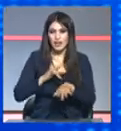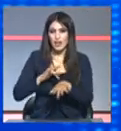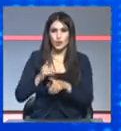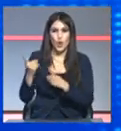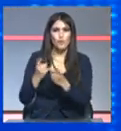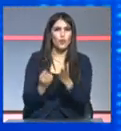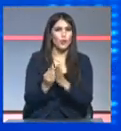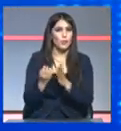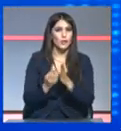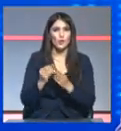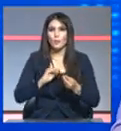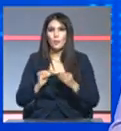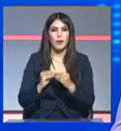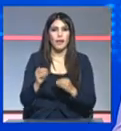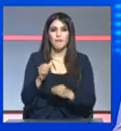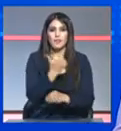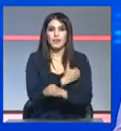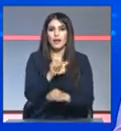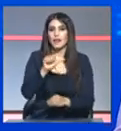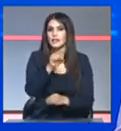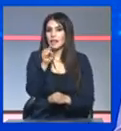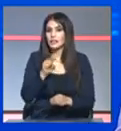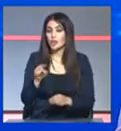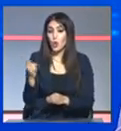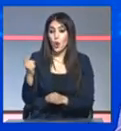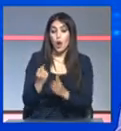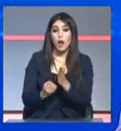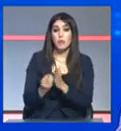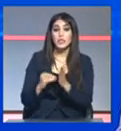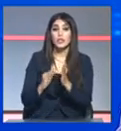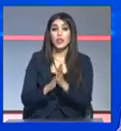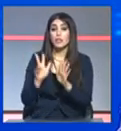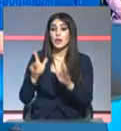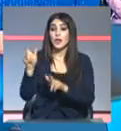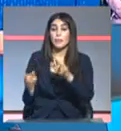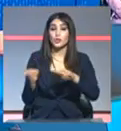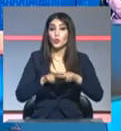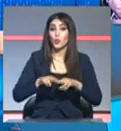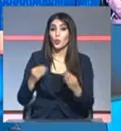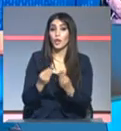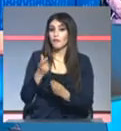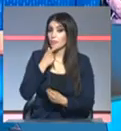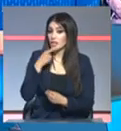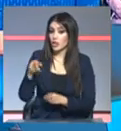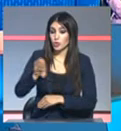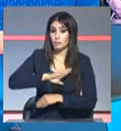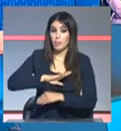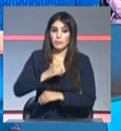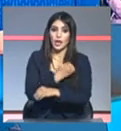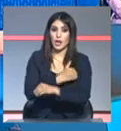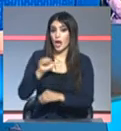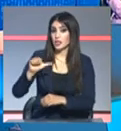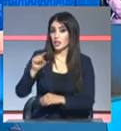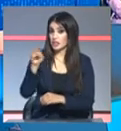الجدل تثبت من تسجيل ثمان وسياسيه بريطانيا صاروا